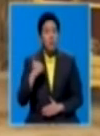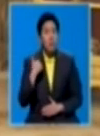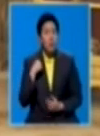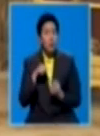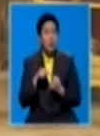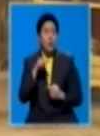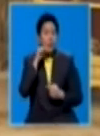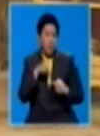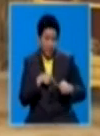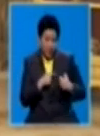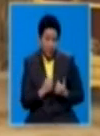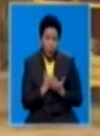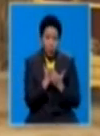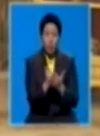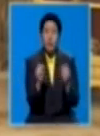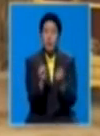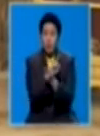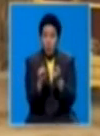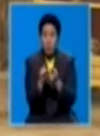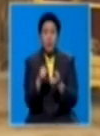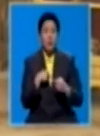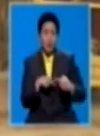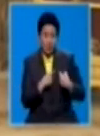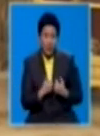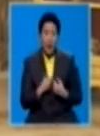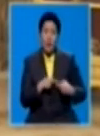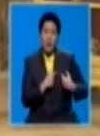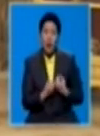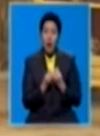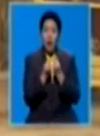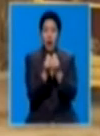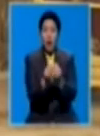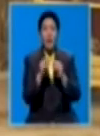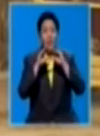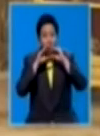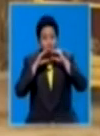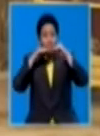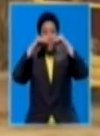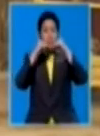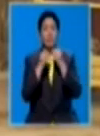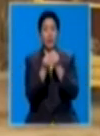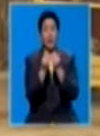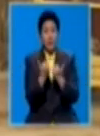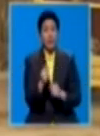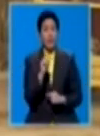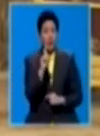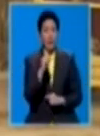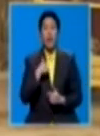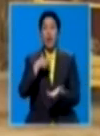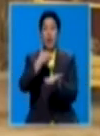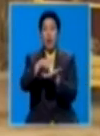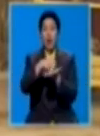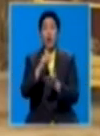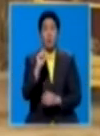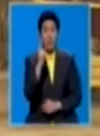างก็มีน้ำใจช่วยเหลือสังคมแสดงความมีน้ำใจด้วยการให้กำลังใจให้รอยยิ้มซึ่งหนึ่งในนั้นที่ผมอยากจะกล่าวถึงอี